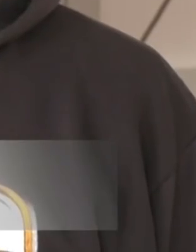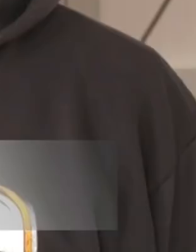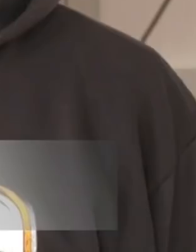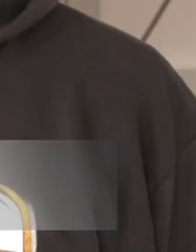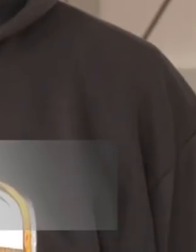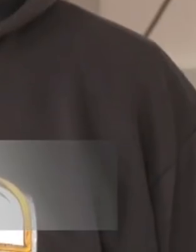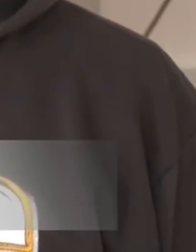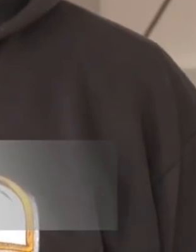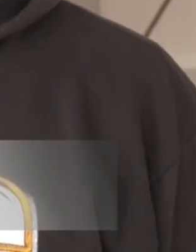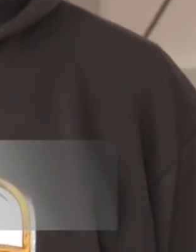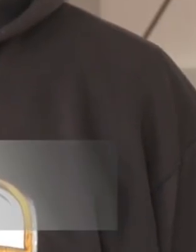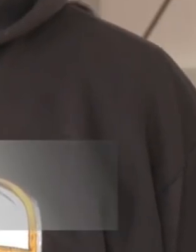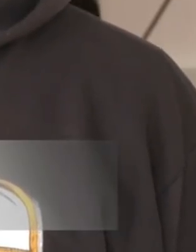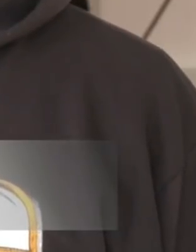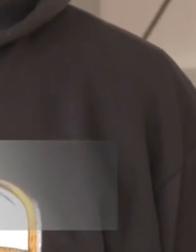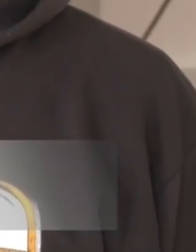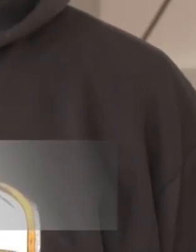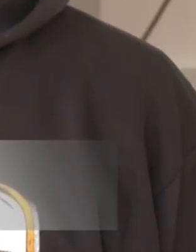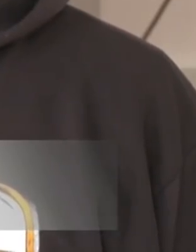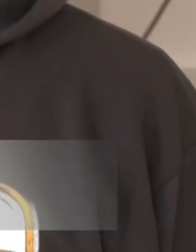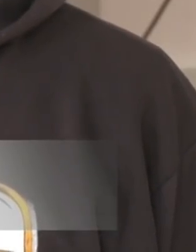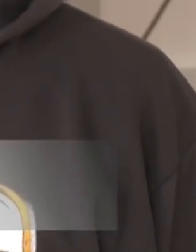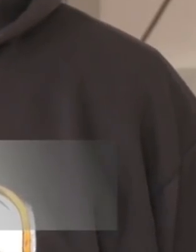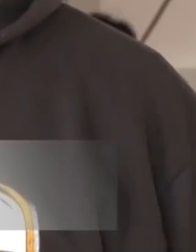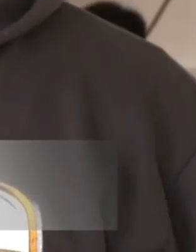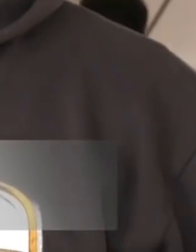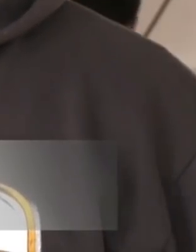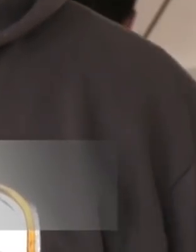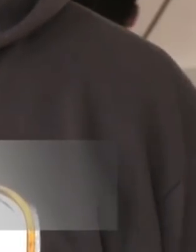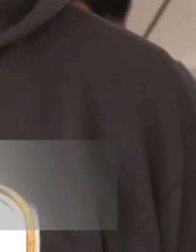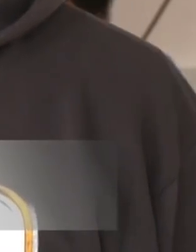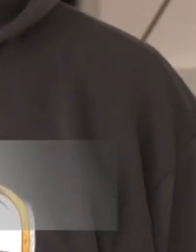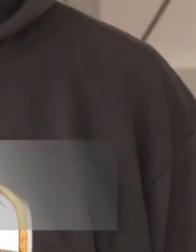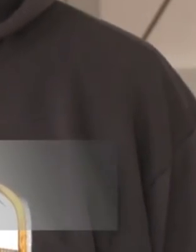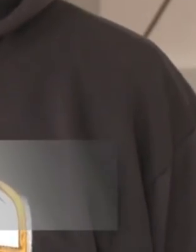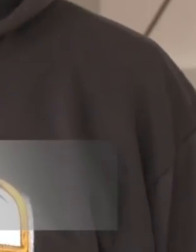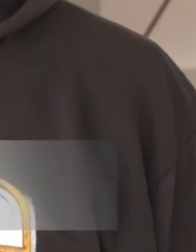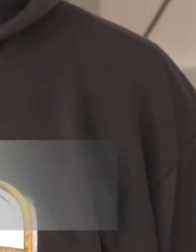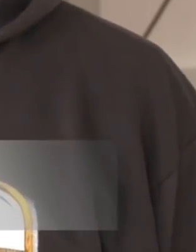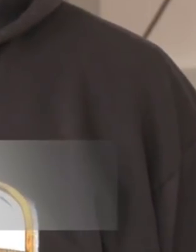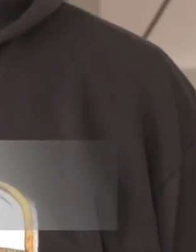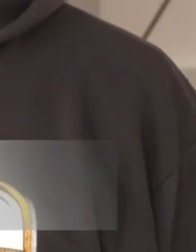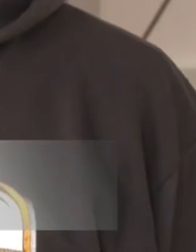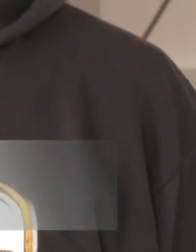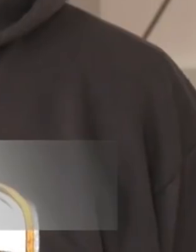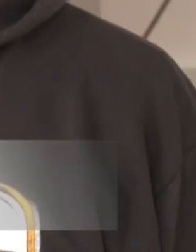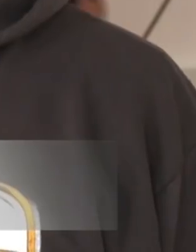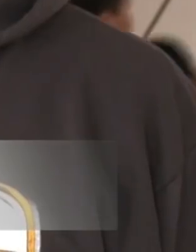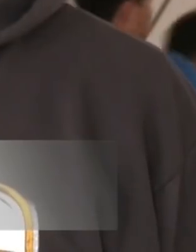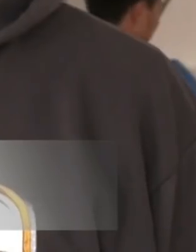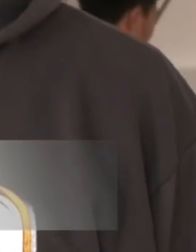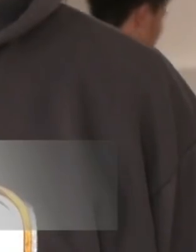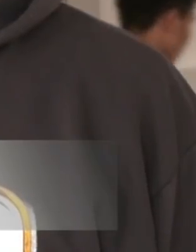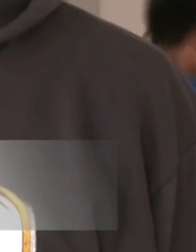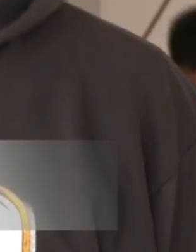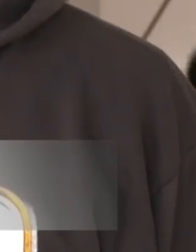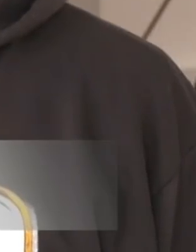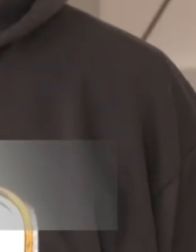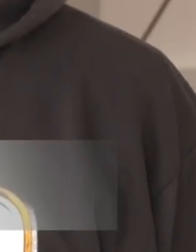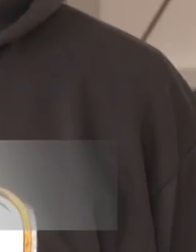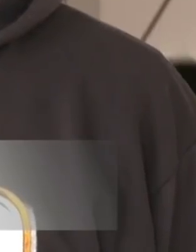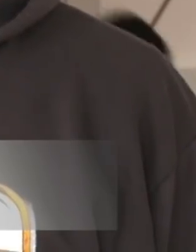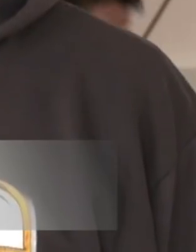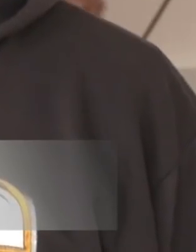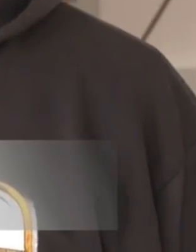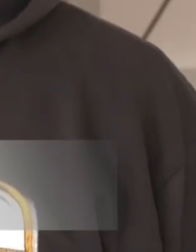клуб дээр ирсэн байна. За мөн одоо эмэгтэй баг маань бас асуумайгүй бат энд нэг одоо тарцсан байгаа. Энэ өчнөө улмаас одоо нэгдсэн цугдралт бол бид нар